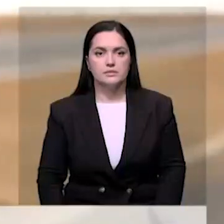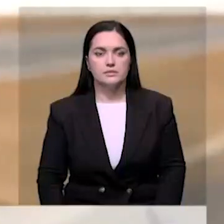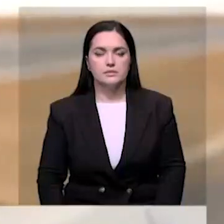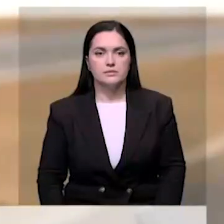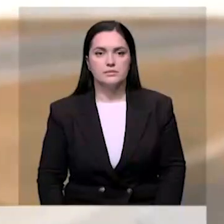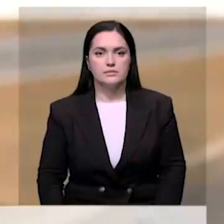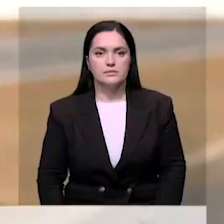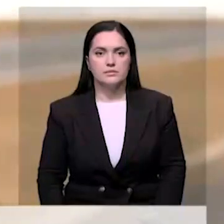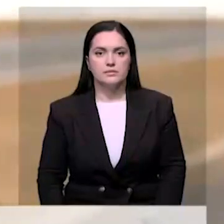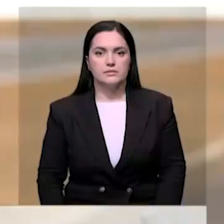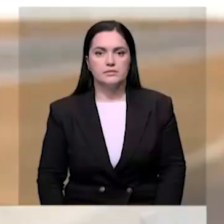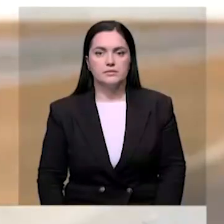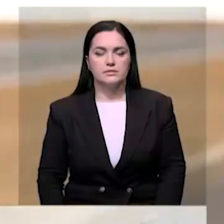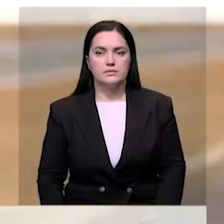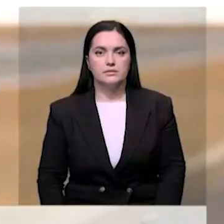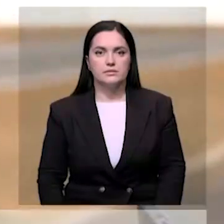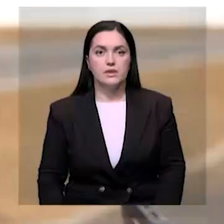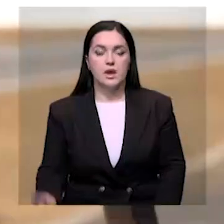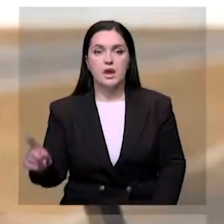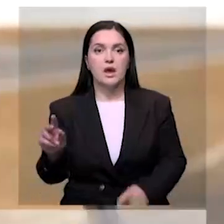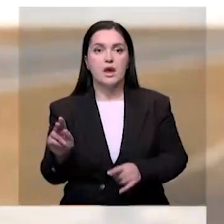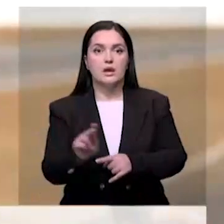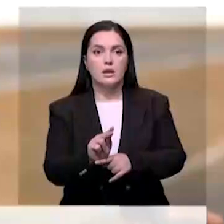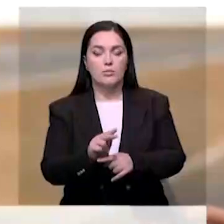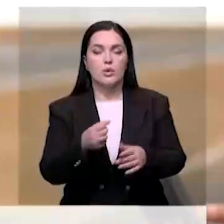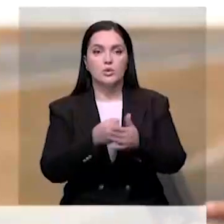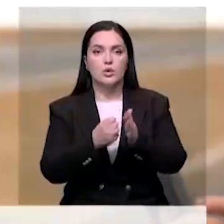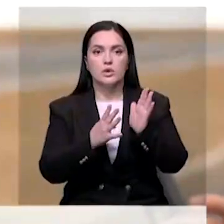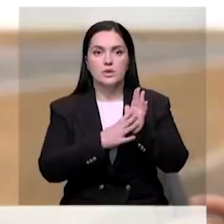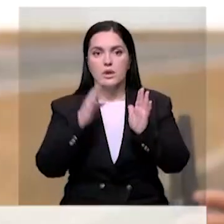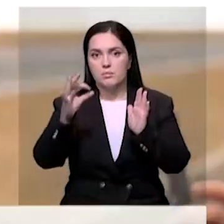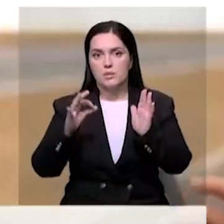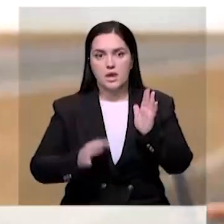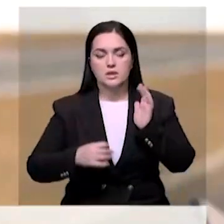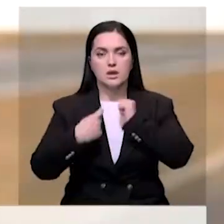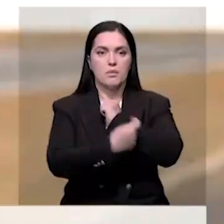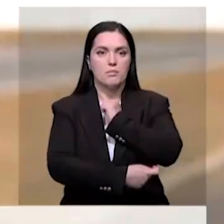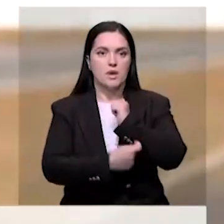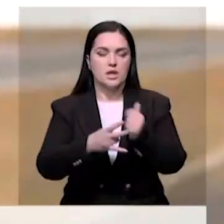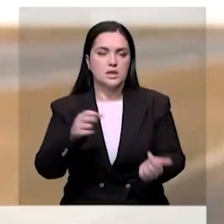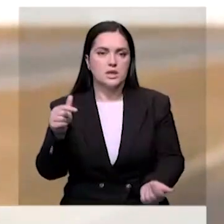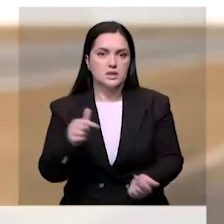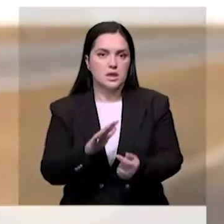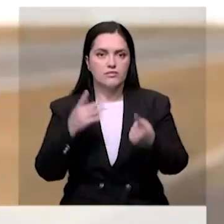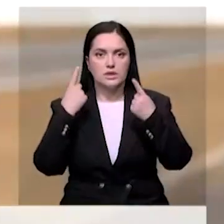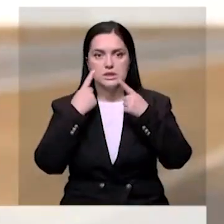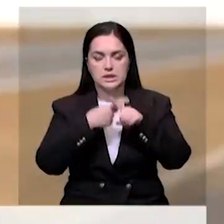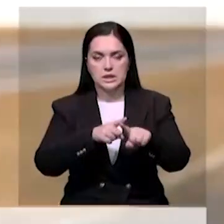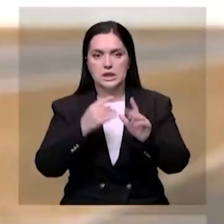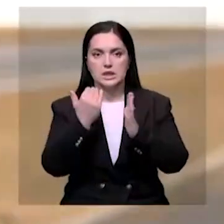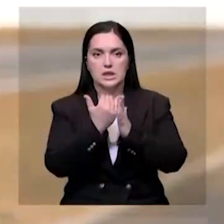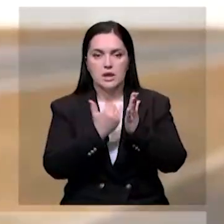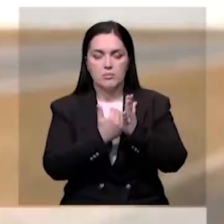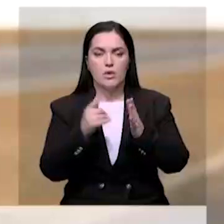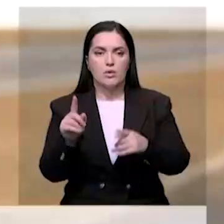9% на день. В ходе работ в целом до 9% некоторых материалов не соответствовали техническим требованиям, но